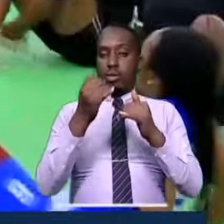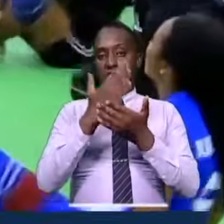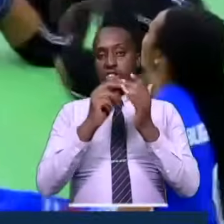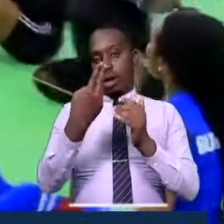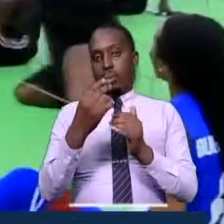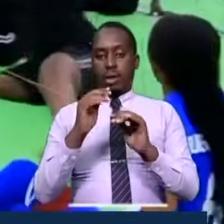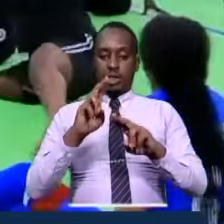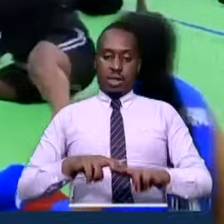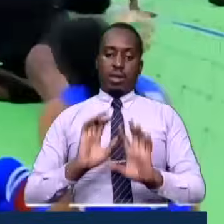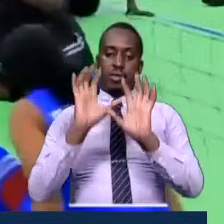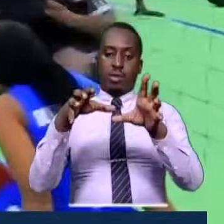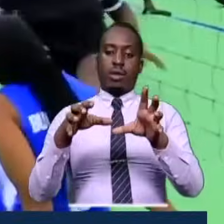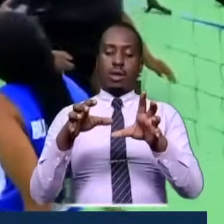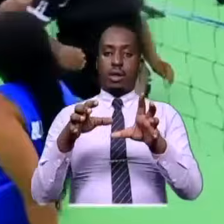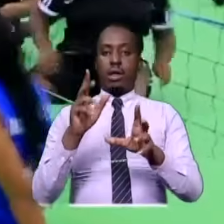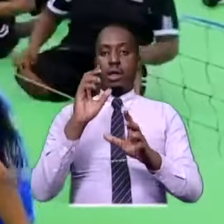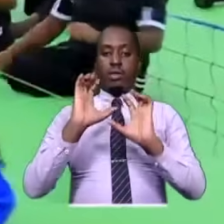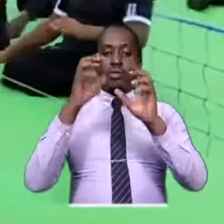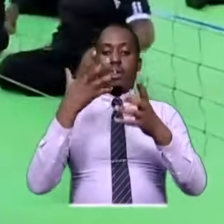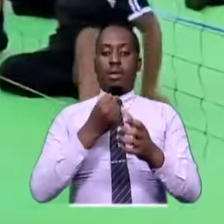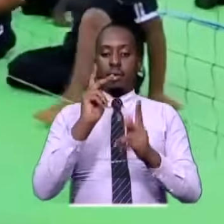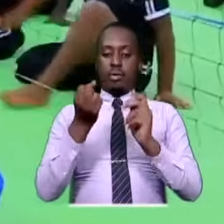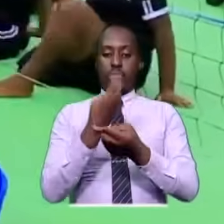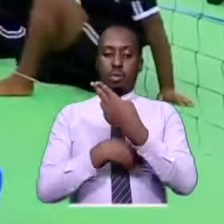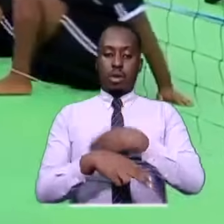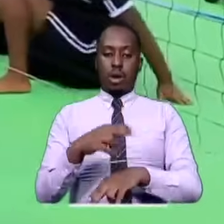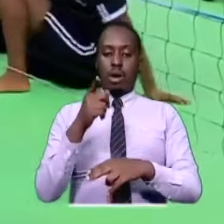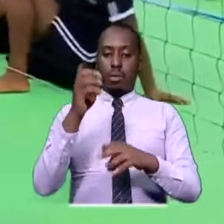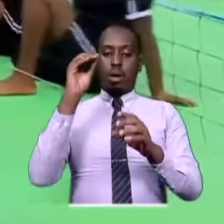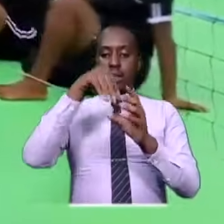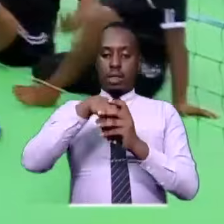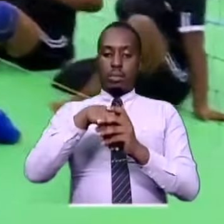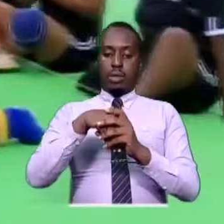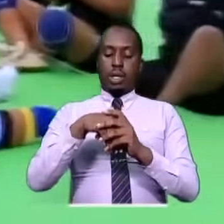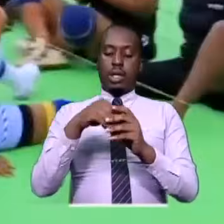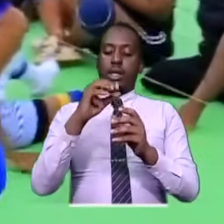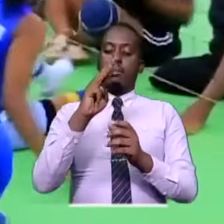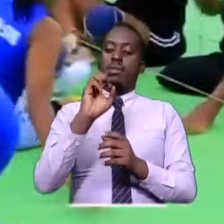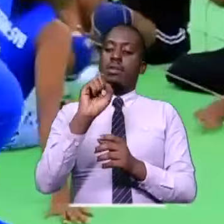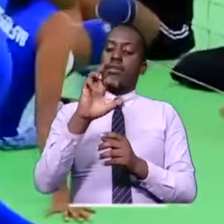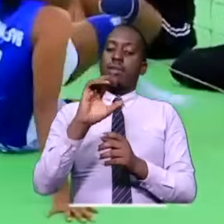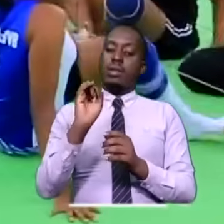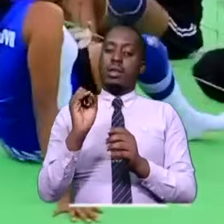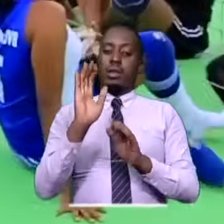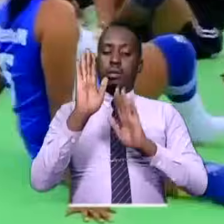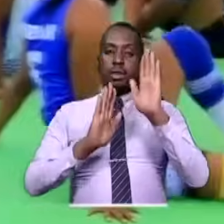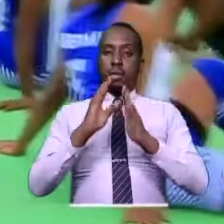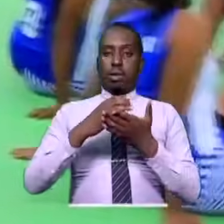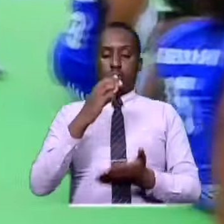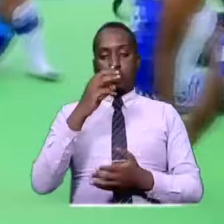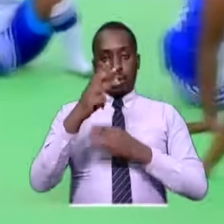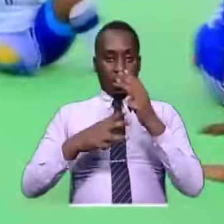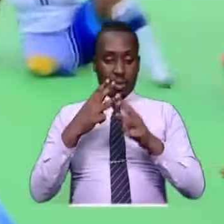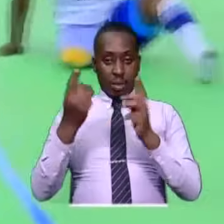imikino ya kumera nka volleyball afite umuga abaheruka mu gikombe mu misiri aho bitabiriye igikombe cy'isi abagabo n'abagore baraza mu